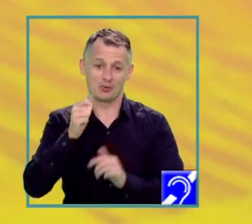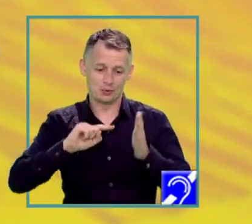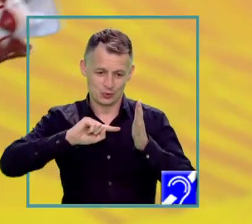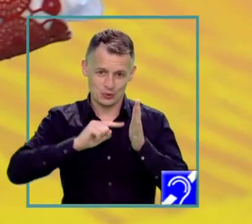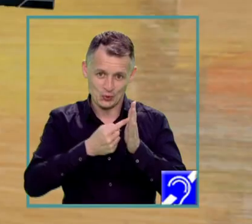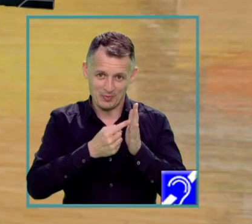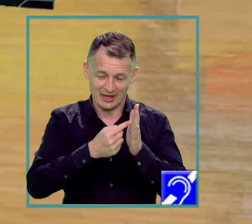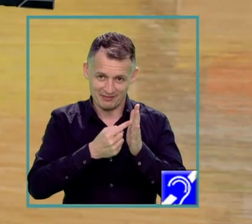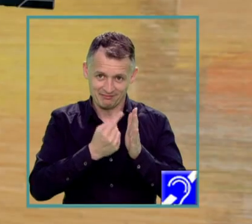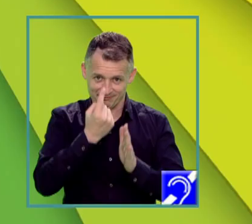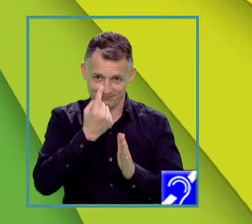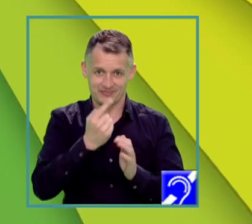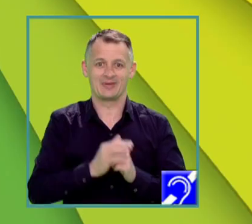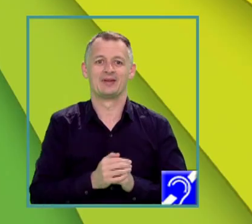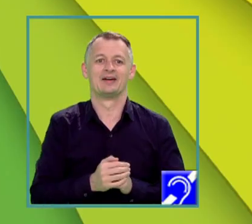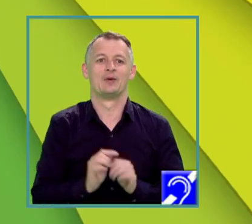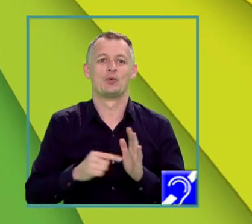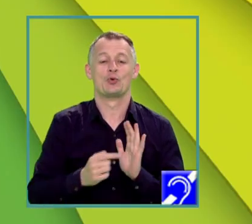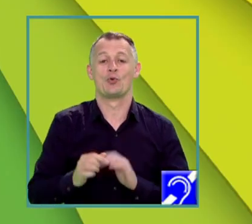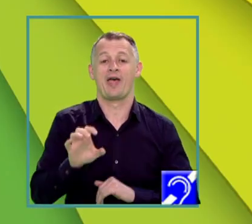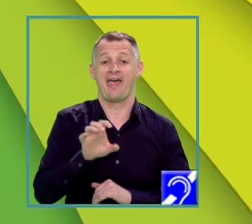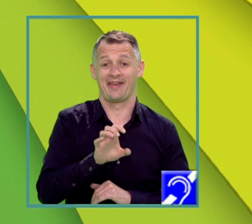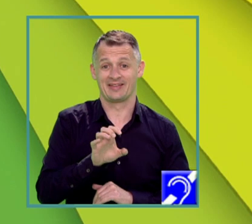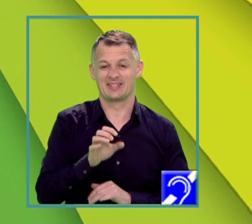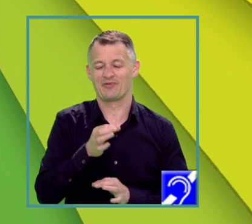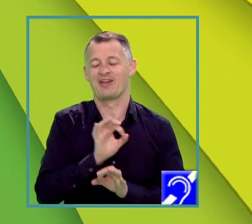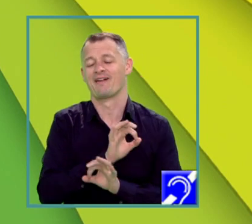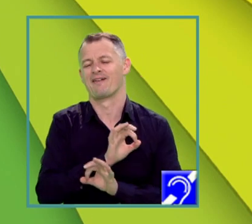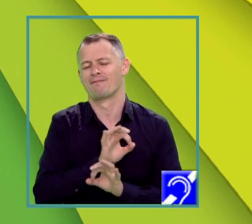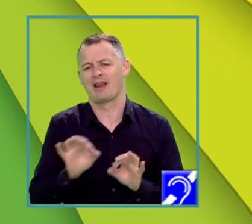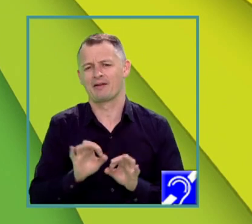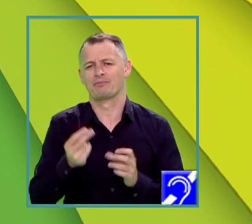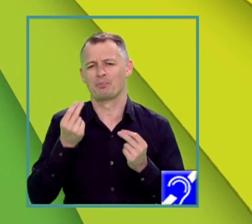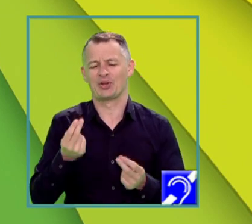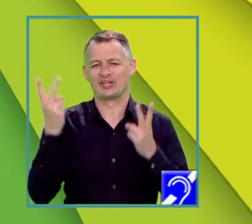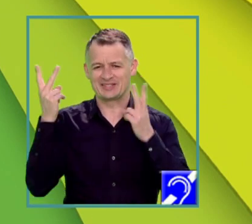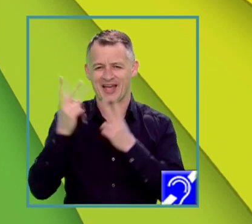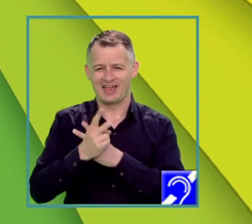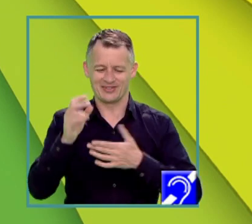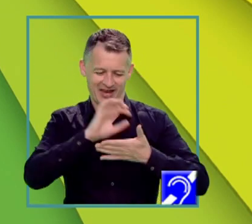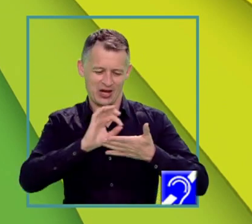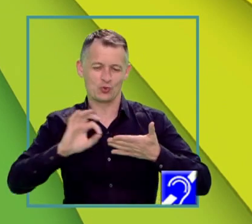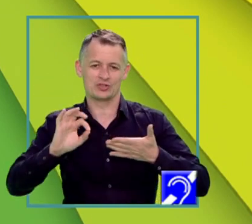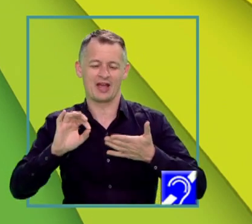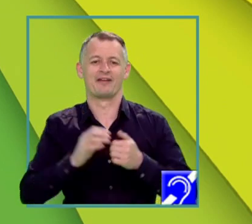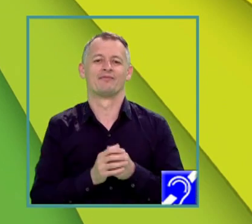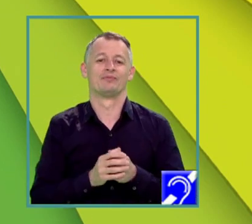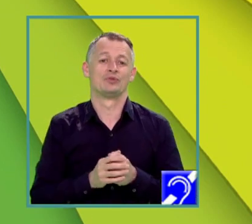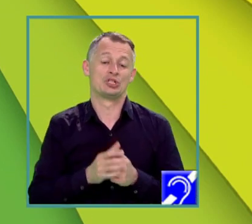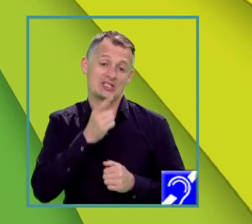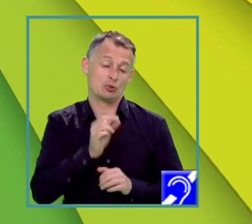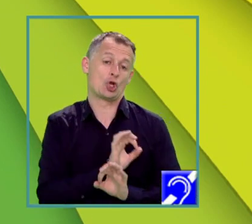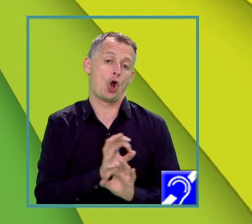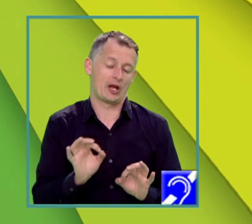adică acest punct e casă vă fie foarte bine înțeles enunțul și bineînțeles redactarea răspunsului să fie